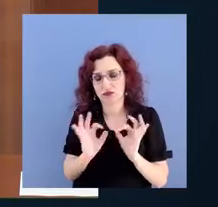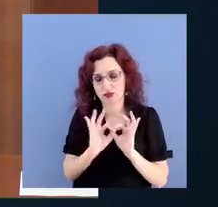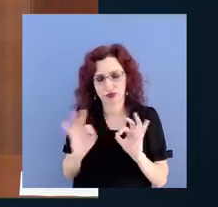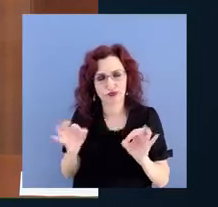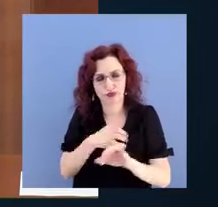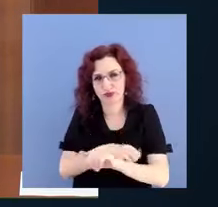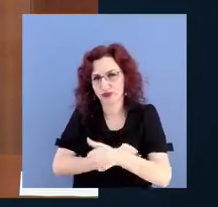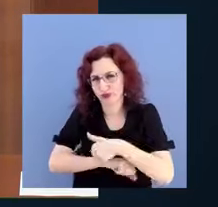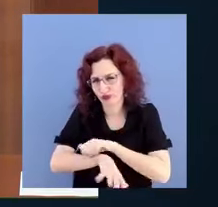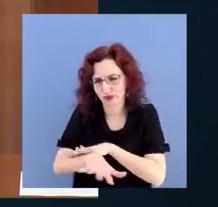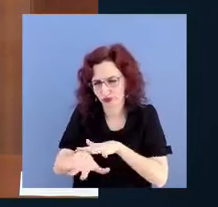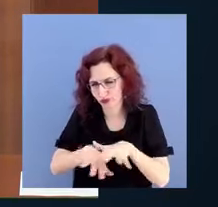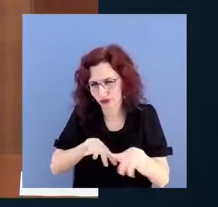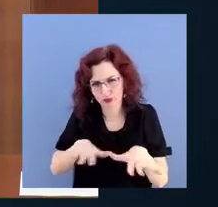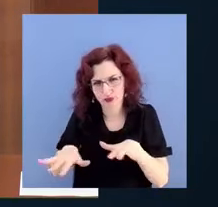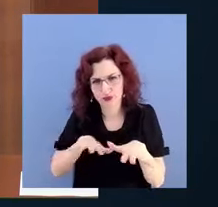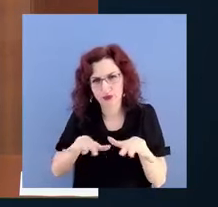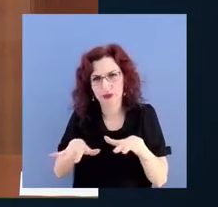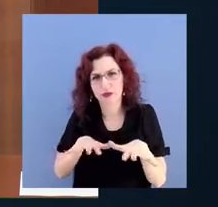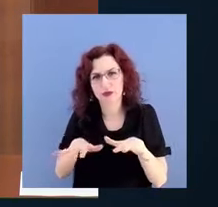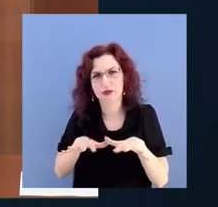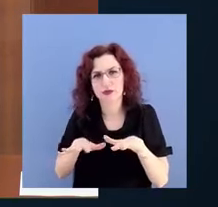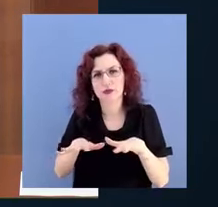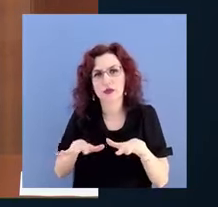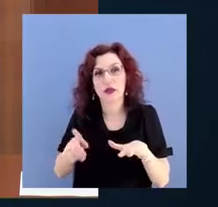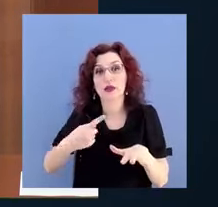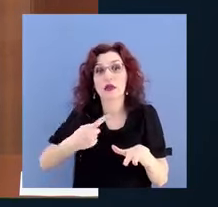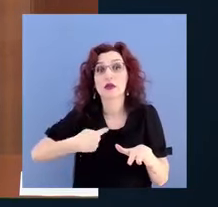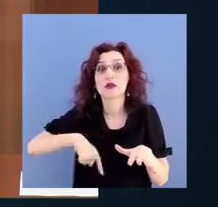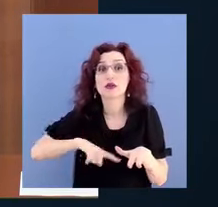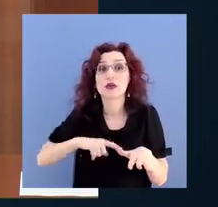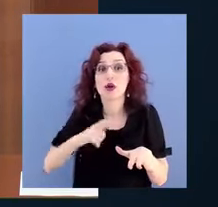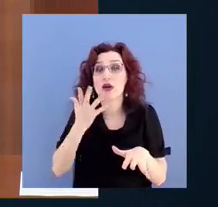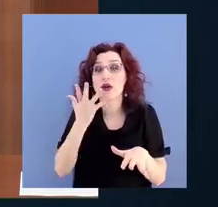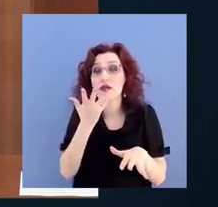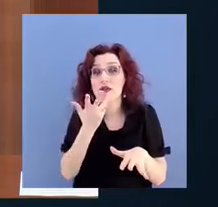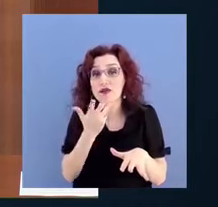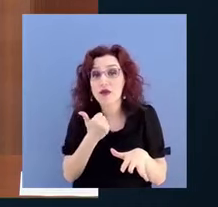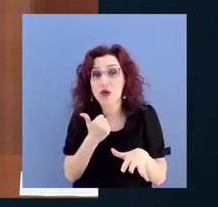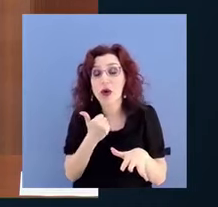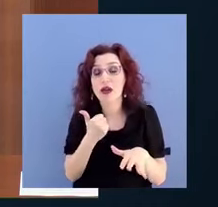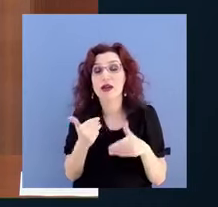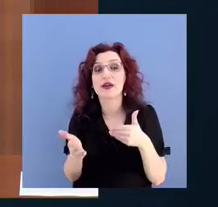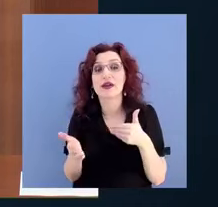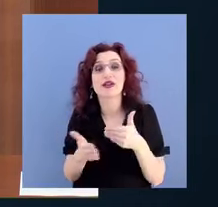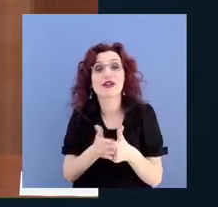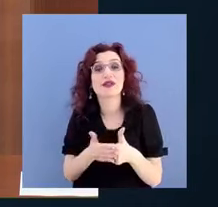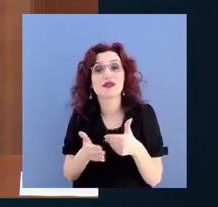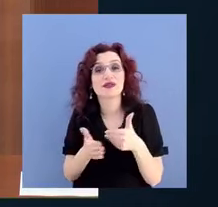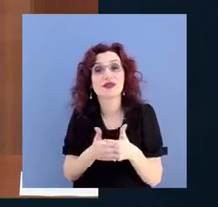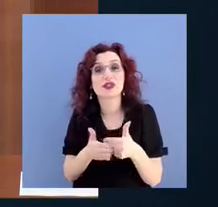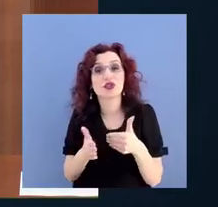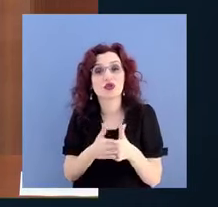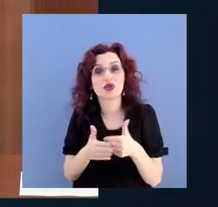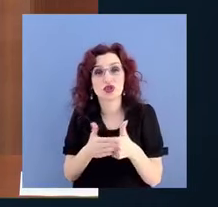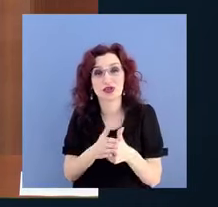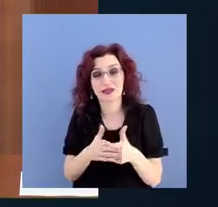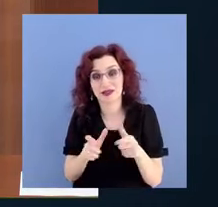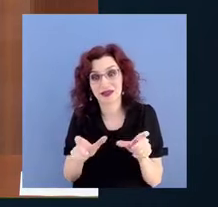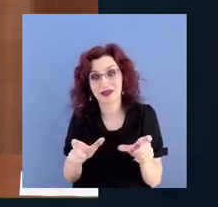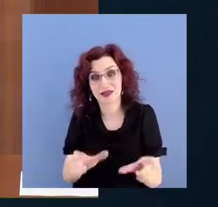cerchiamo di essere il più possibile vicini ad un settore che è quello che in questa regione